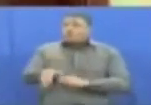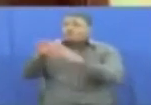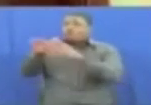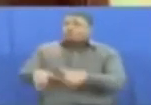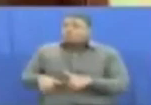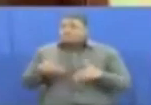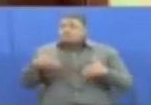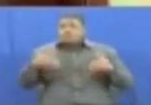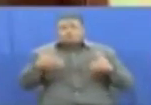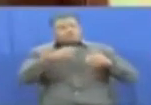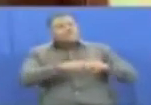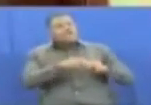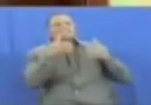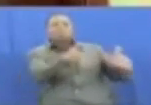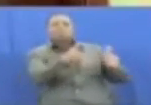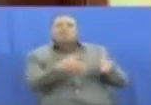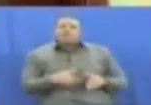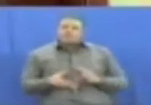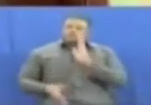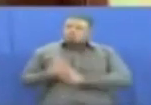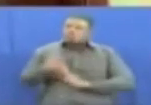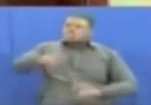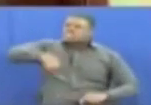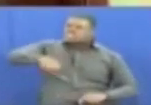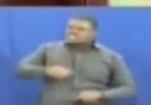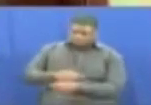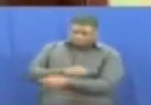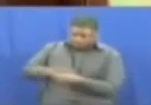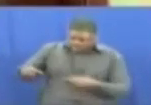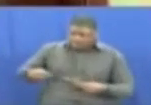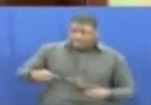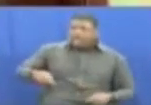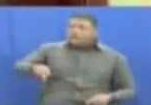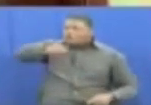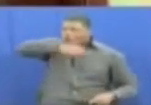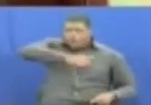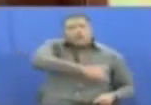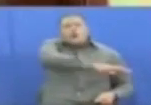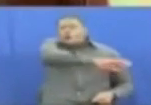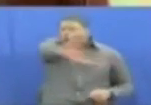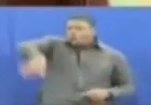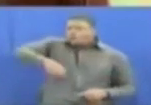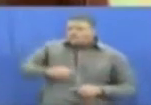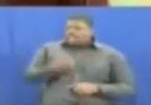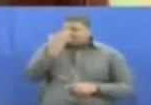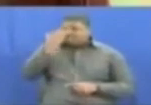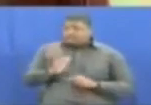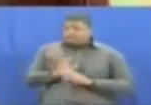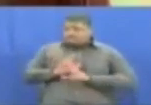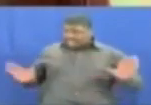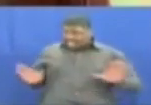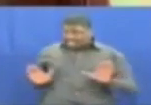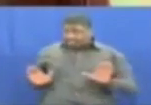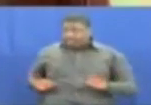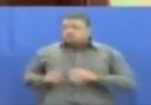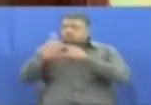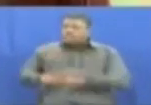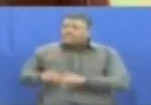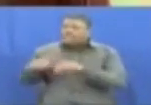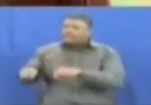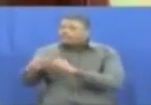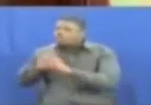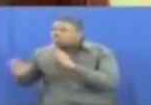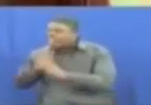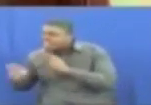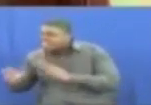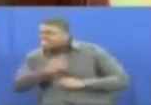vyumba, lakini kwa nini tusianze na sisi tupimwe wote? Tukijua tuko salama, tukae hapa tu debate. Hili ndio